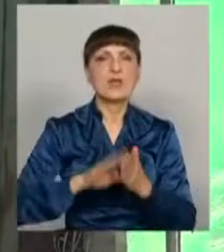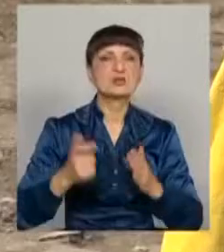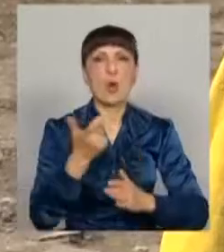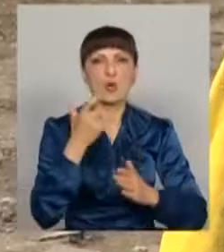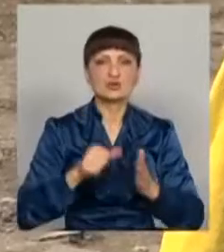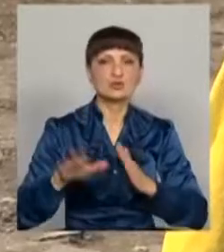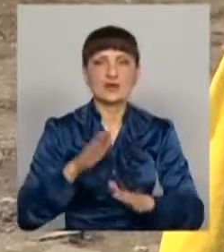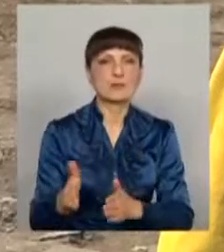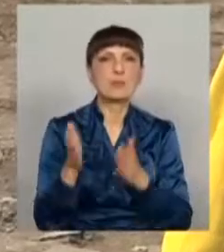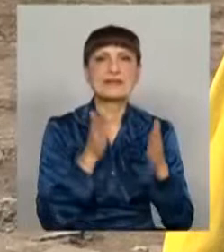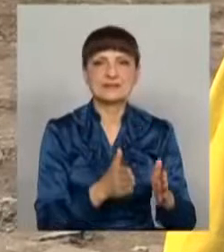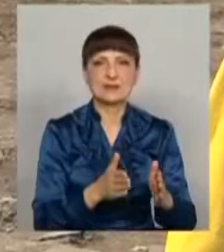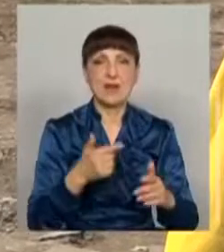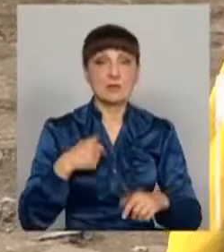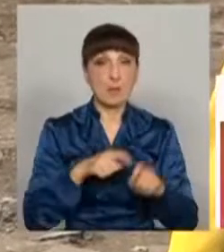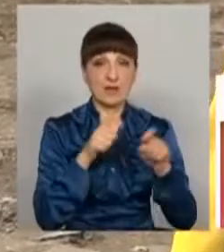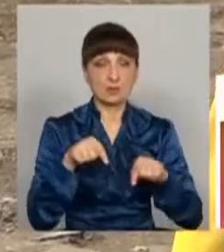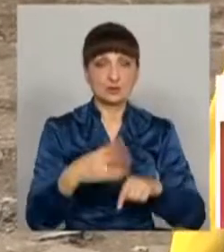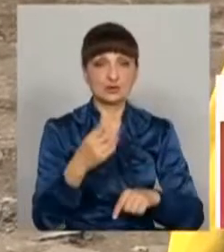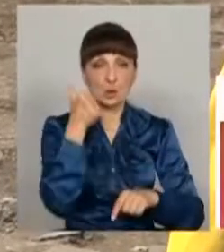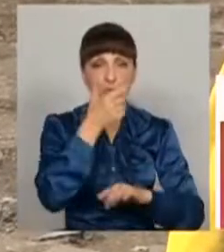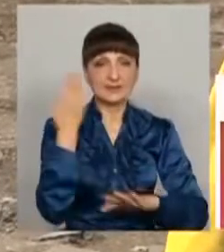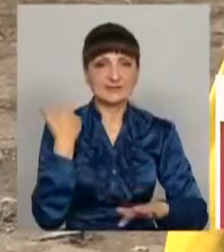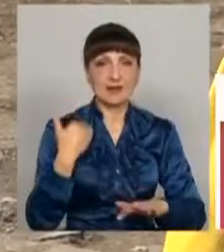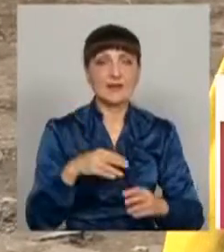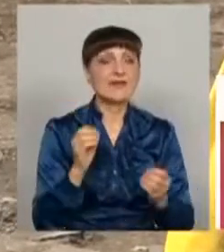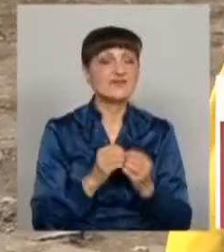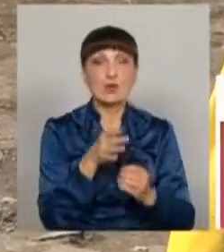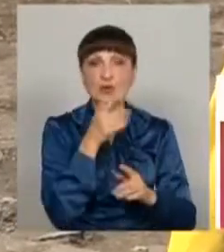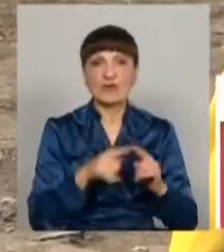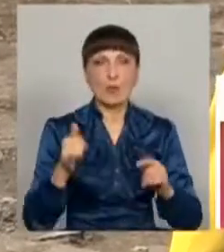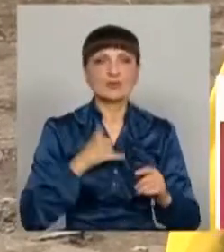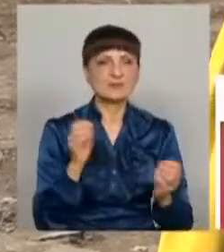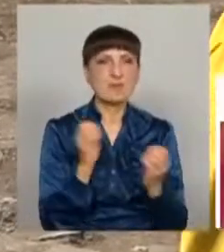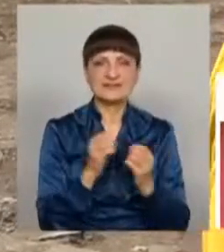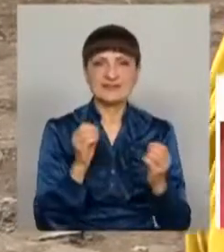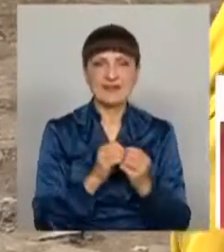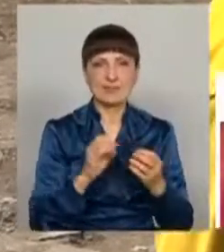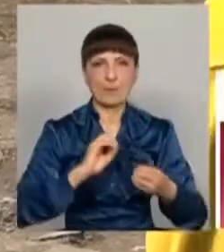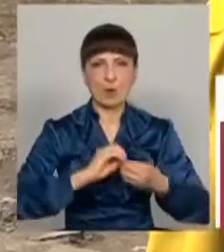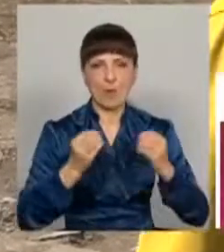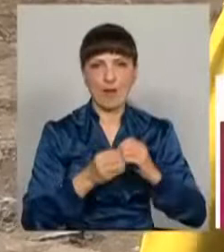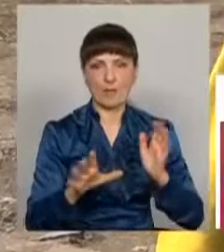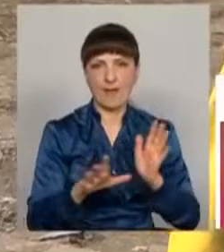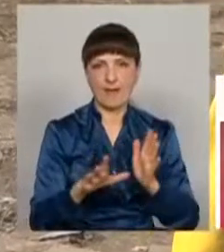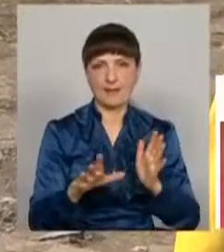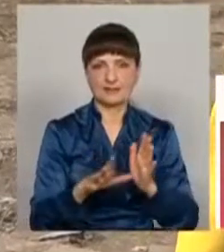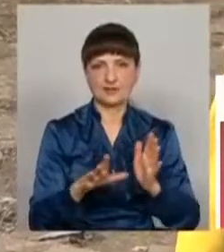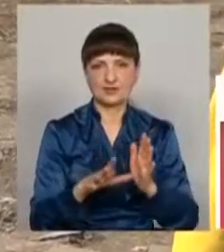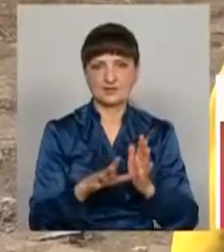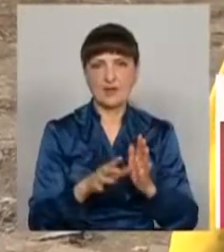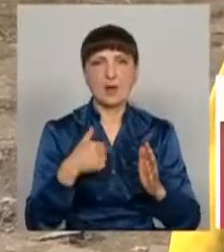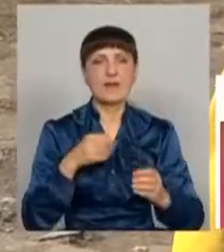участок. Я переехал сюда 4 года назад. И все это время у нас постоянные проблемы с перебоями электроэнергии.